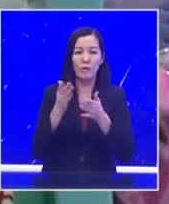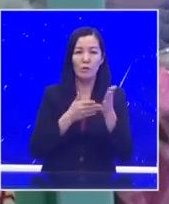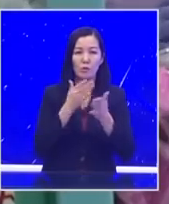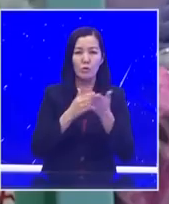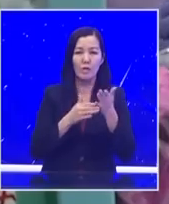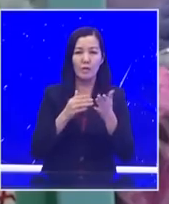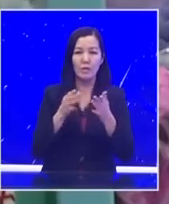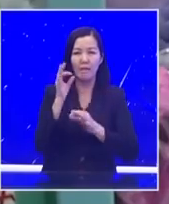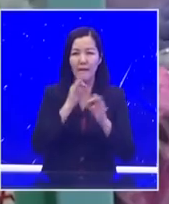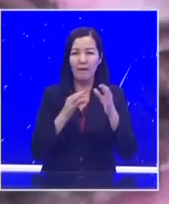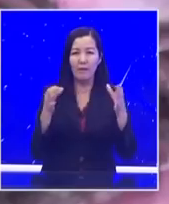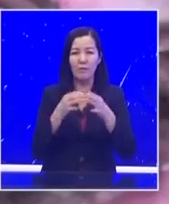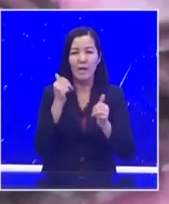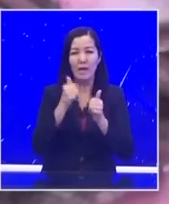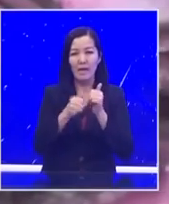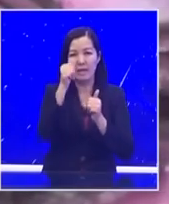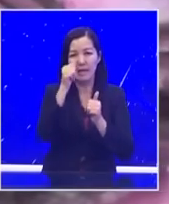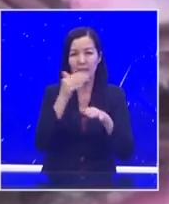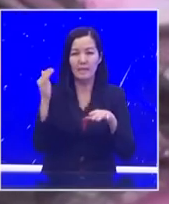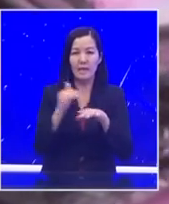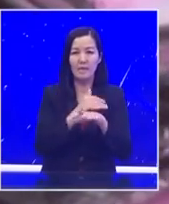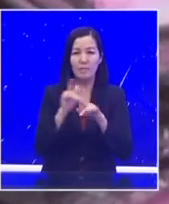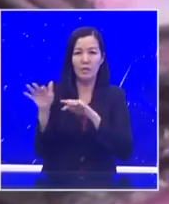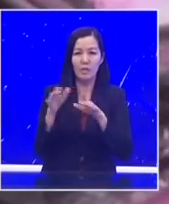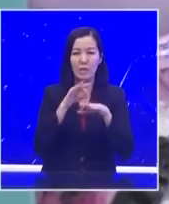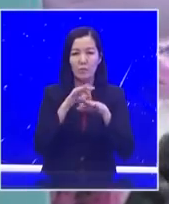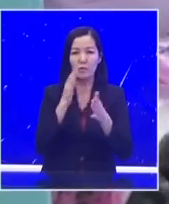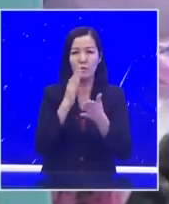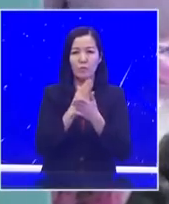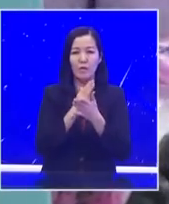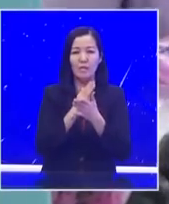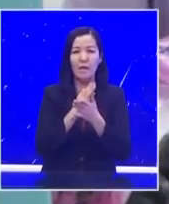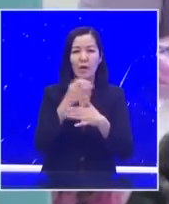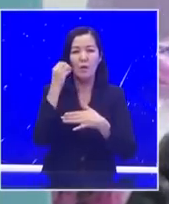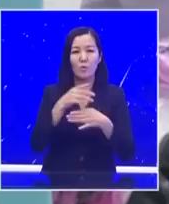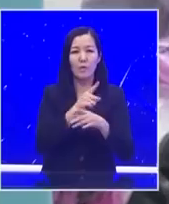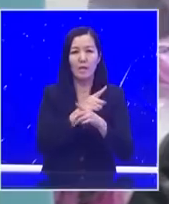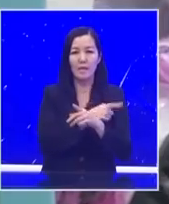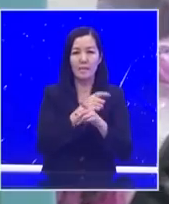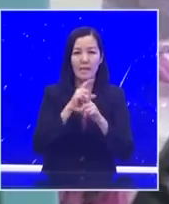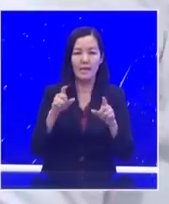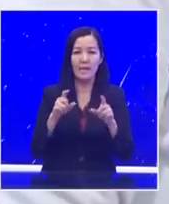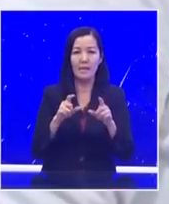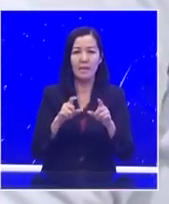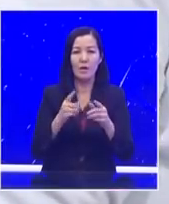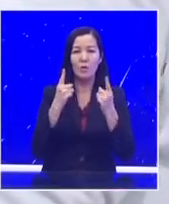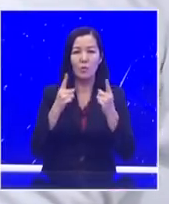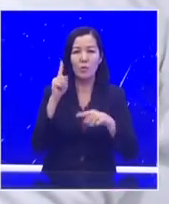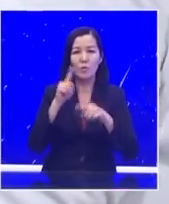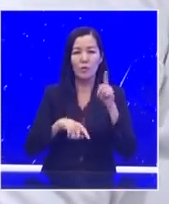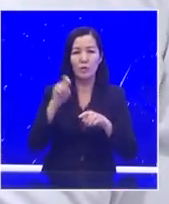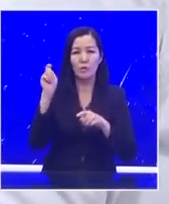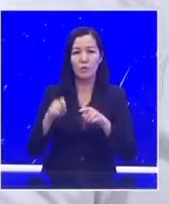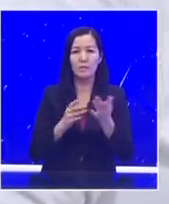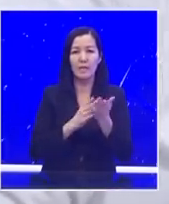дәріхана ұжымы әр ай сайын осындай қайырымдылық шараларын өткізіп тұрмақ. Сонымен қатар орталық дәріхана атынан Ұлы Отан соғысының 5